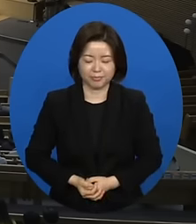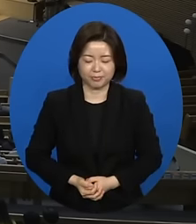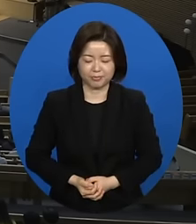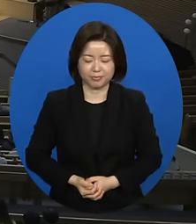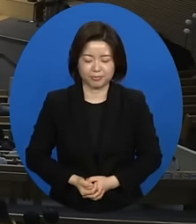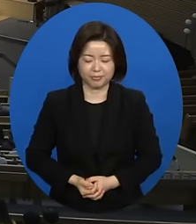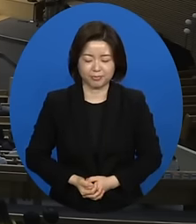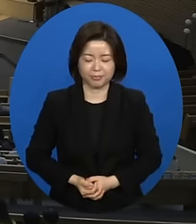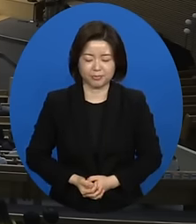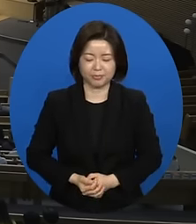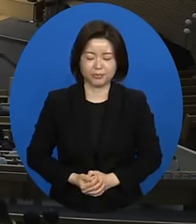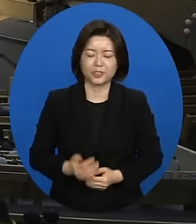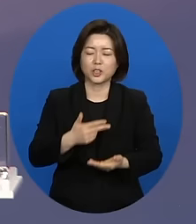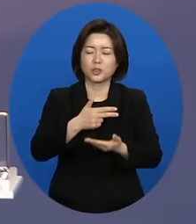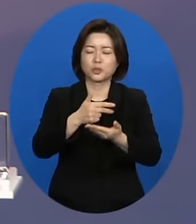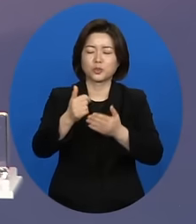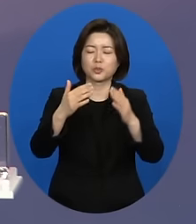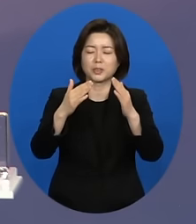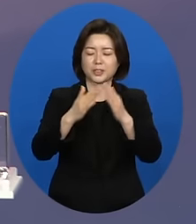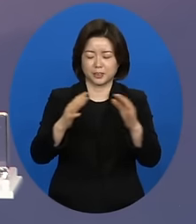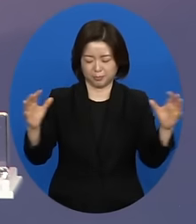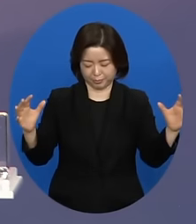주의 집에 모였습니다.